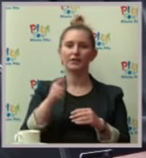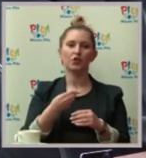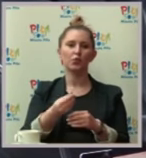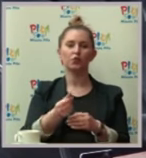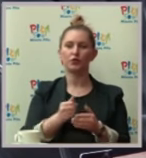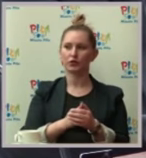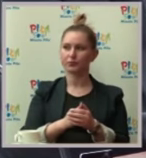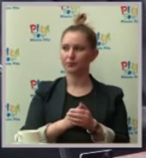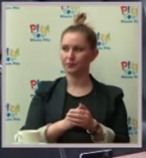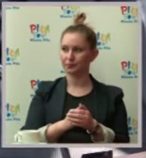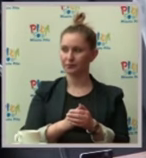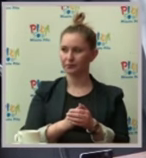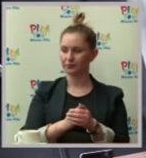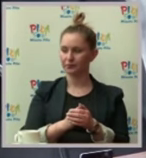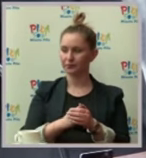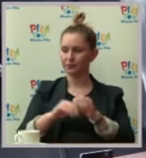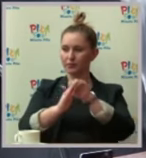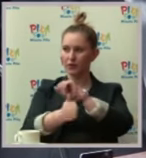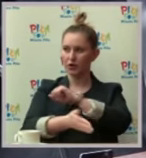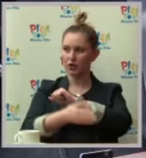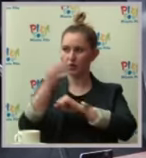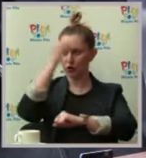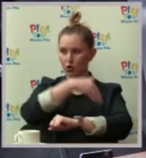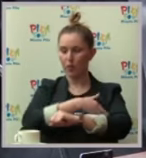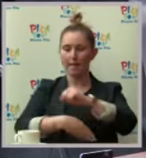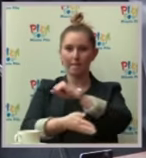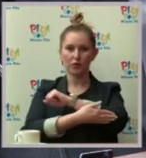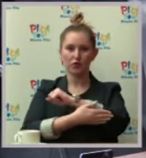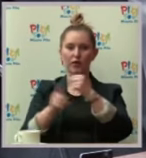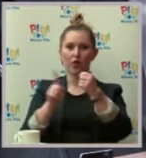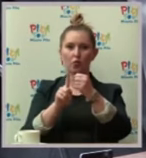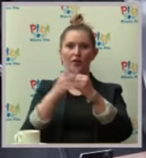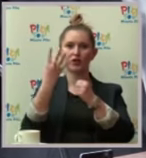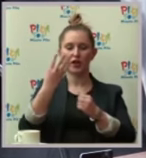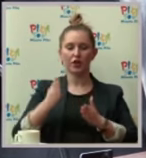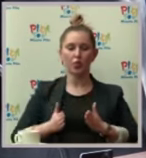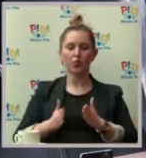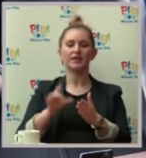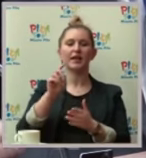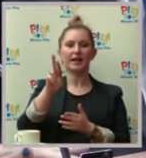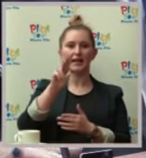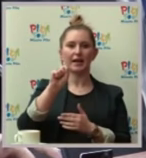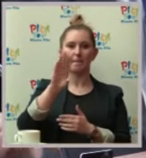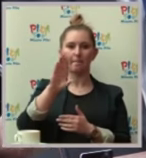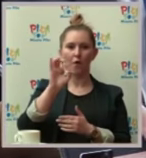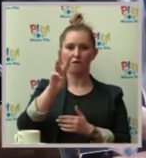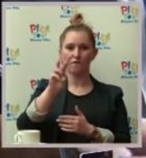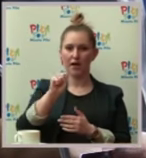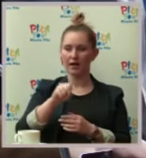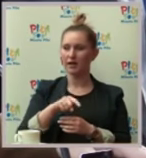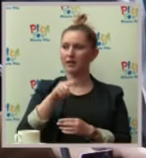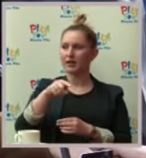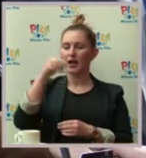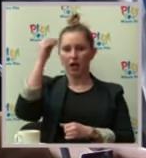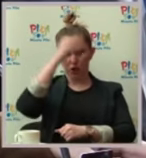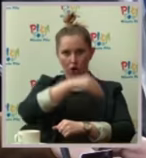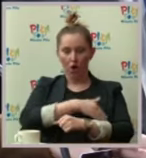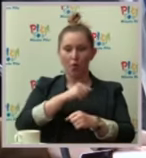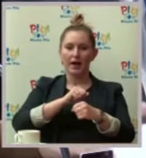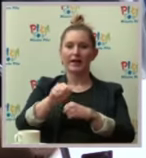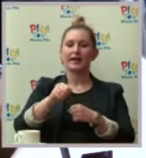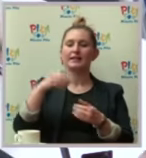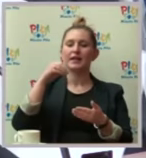dotyczy budynku oświaty Szkoła Podstawowa nr 4 przy ulicy Grabowej. Szkoła ta została wpisana w ramach